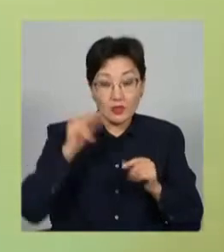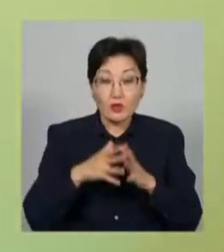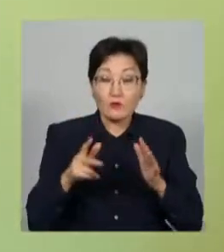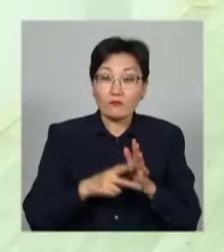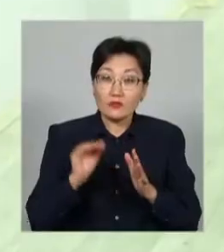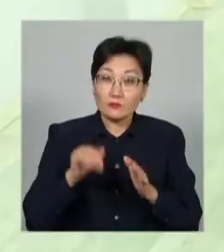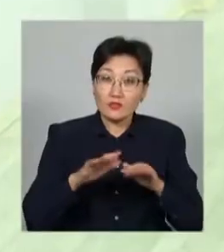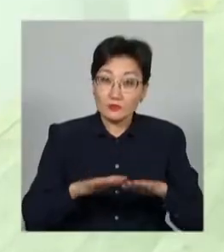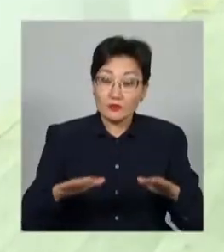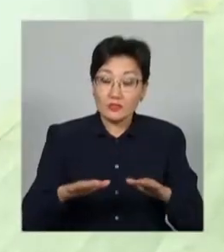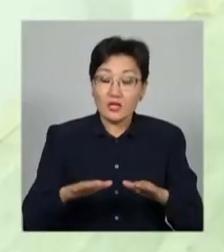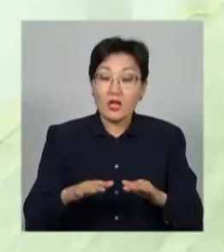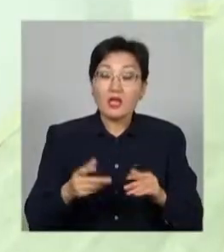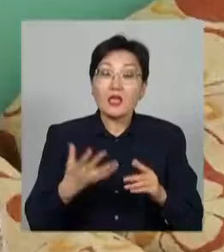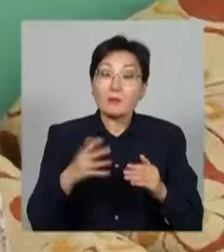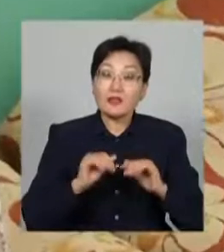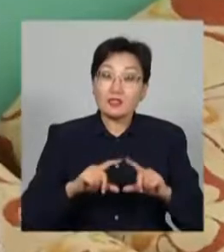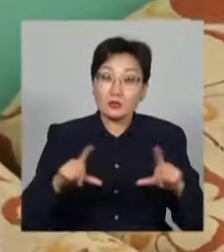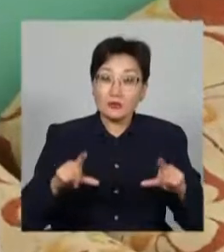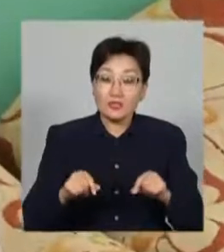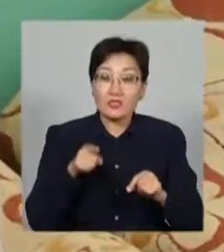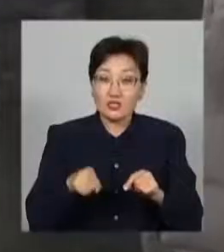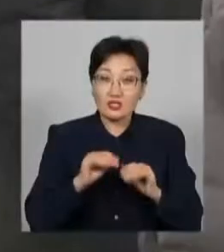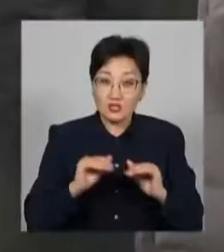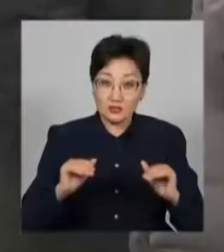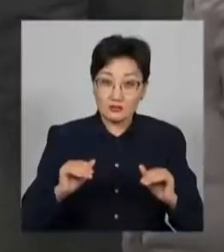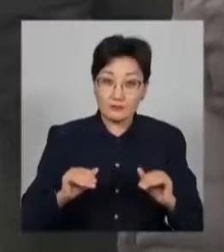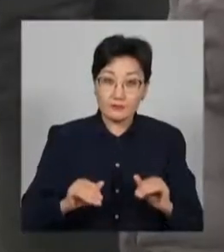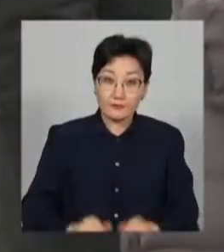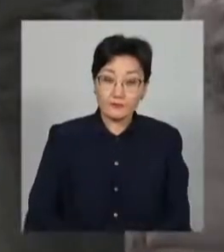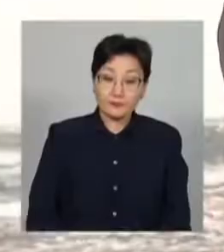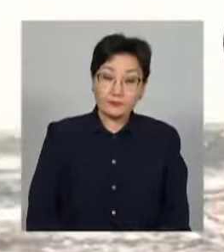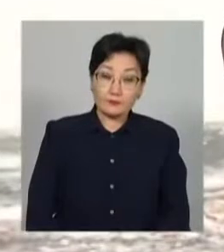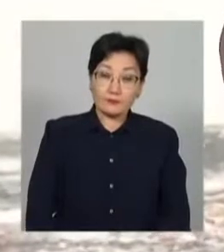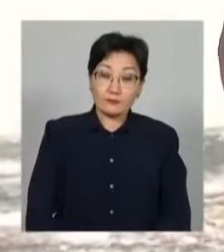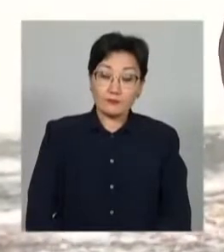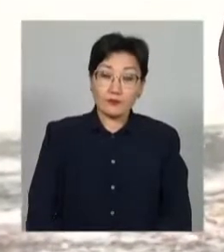8 тысяч мест и 5 детских садов на 1000 детей.